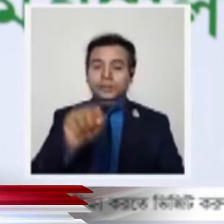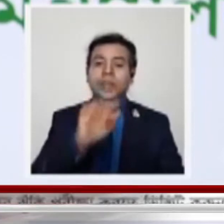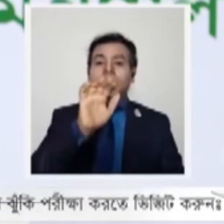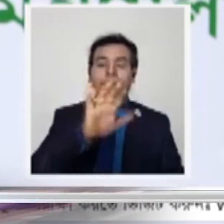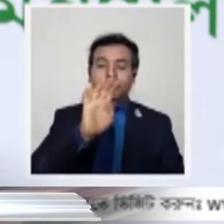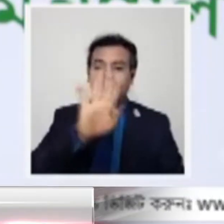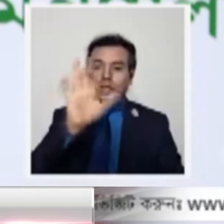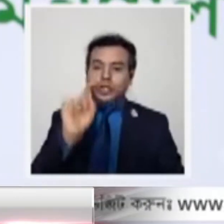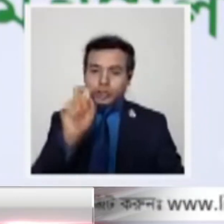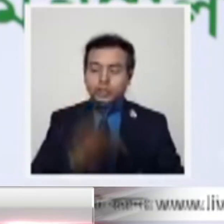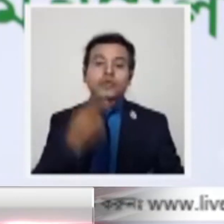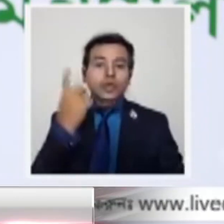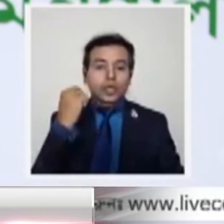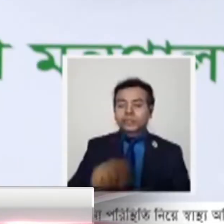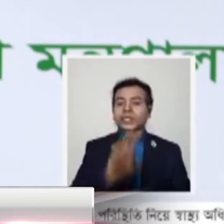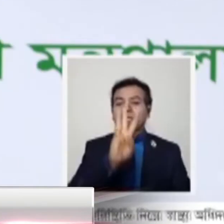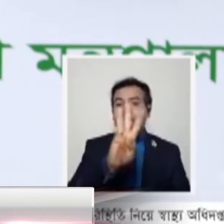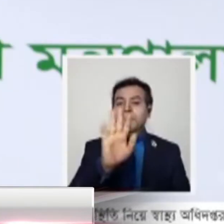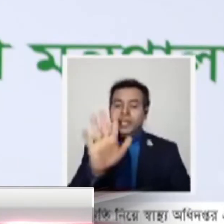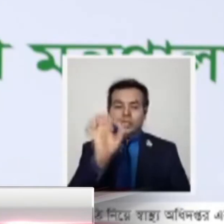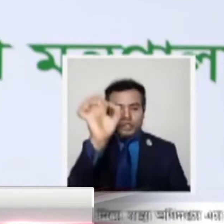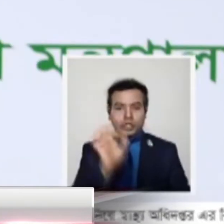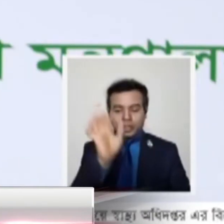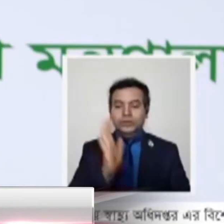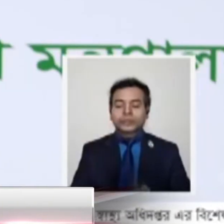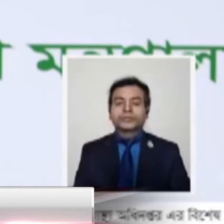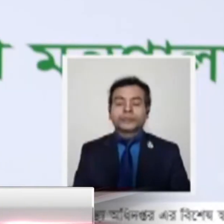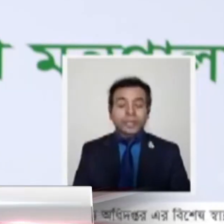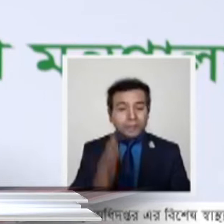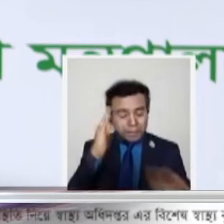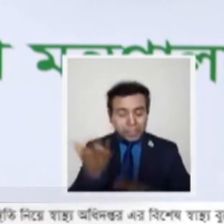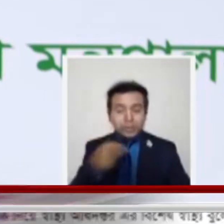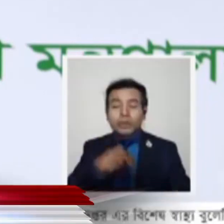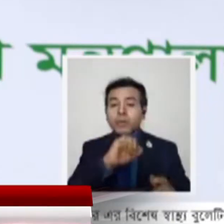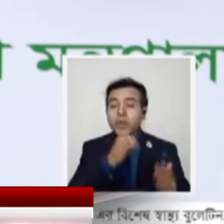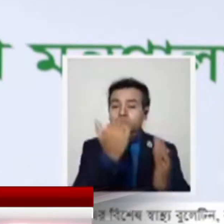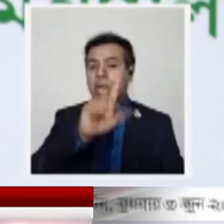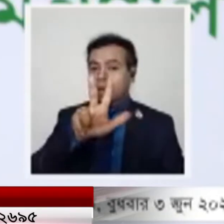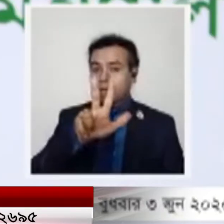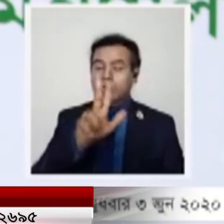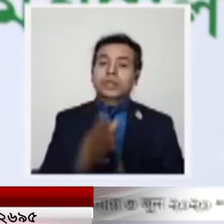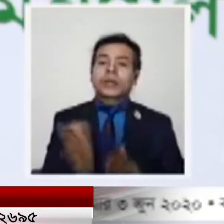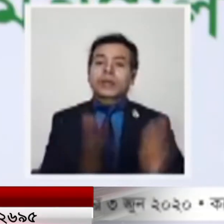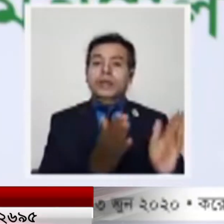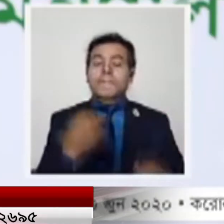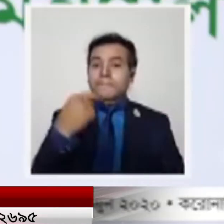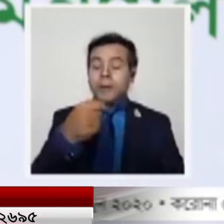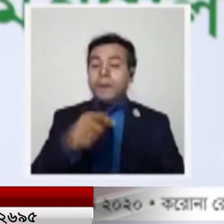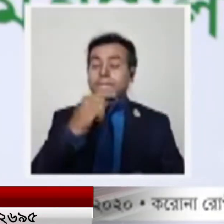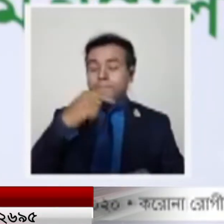হার 21.54%, শনাক্ত বিবেচনায় মৃত্যুর হার 1.35%। মৃত্যুর